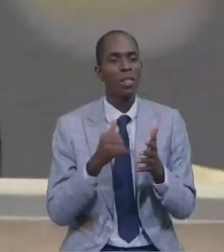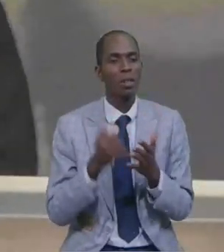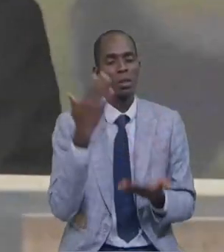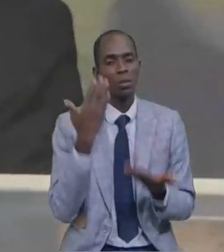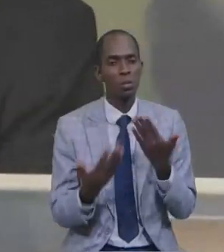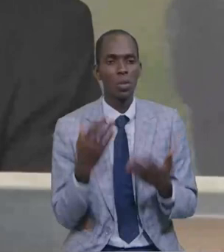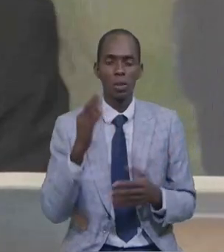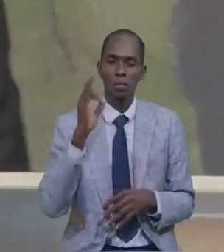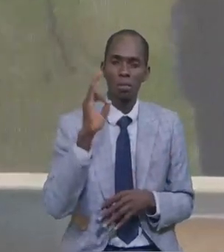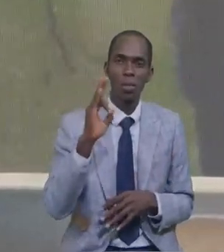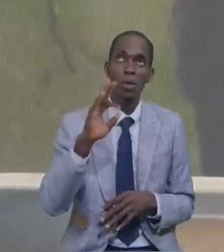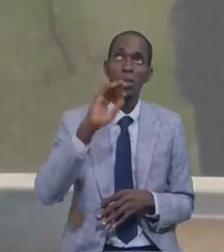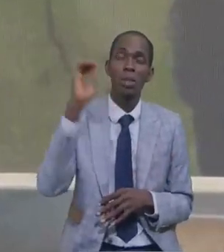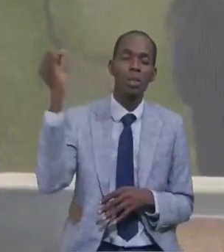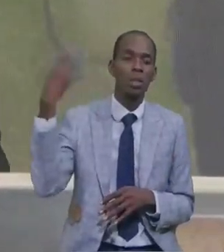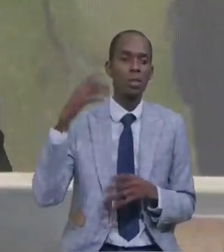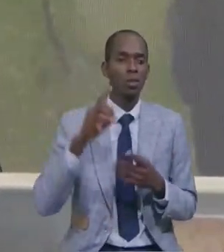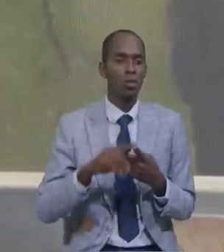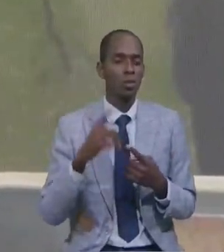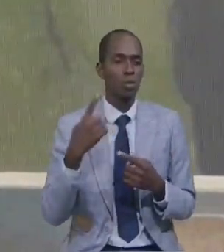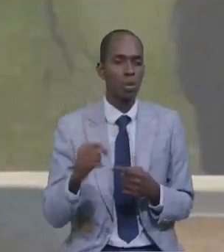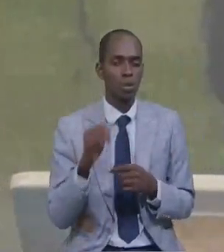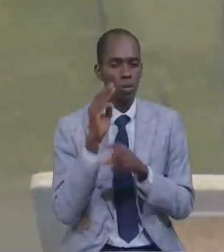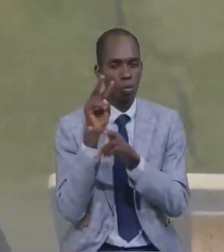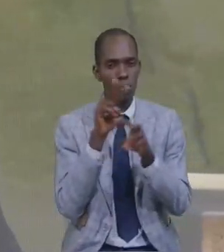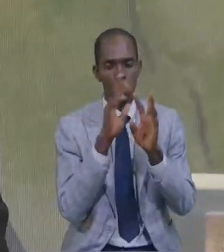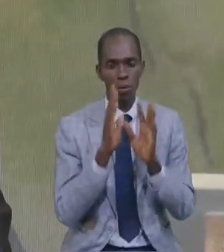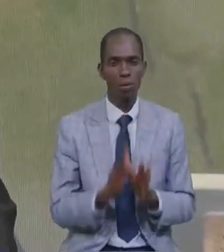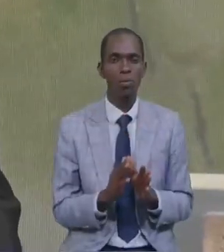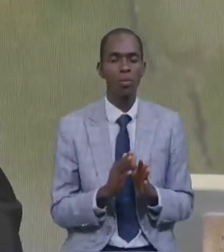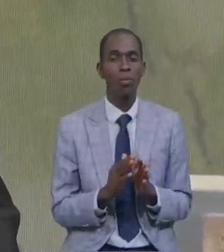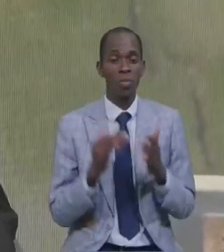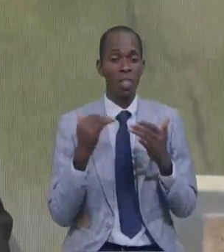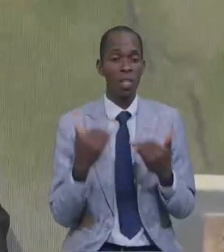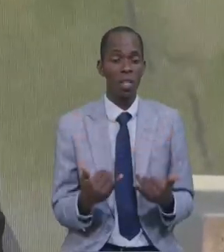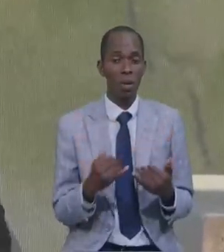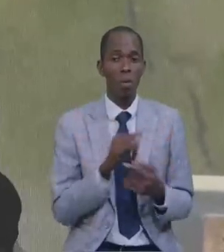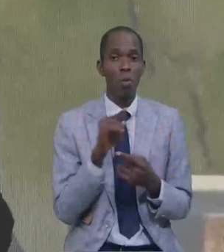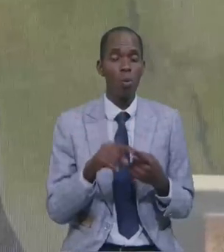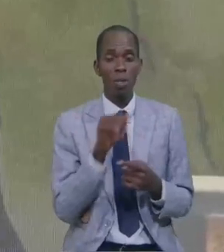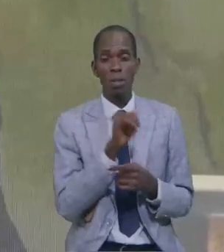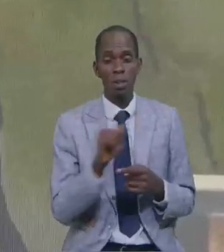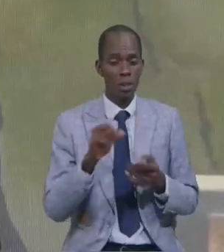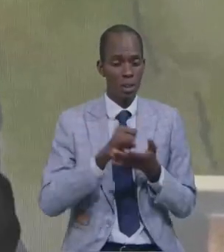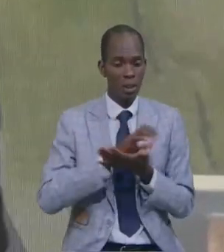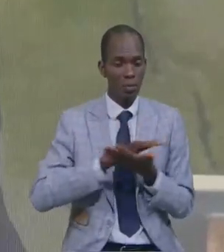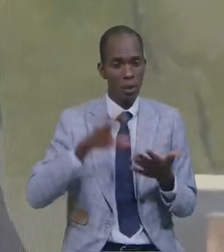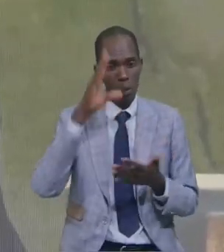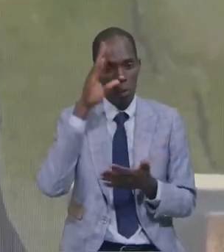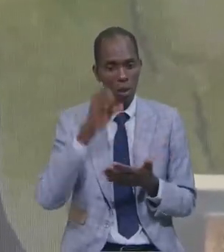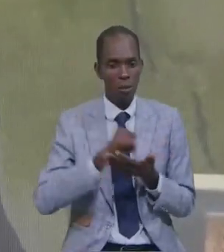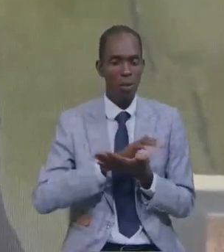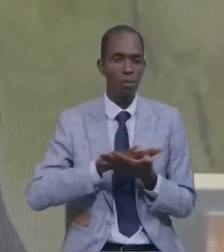homme sanctifié, une femme sanctifiée, parle à une autre personne, cette personne